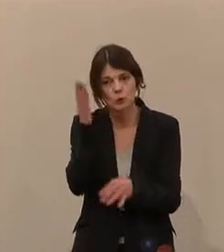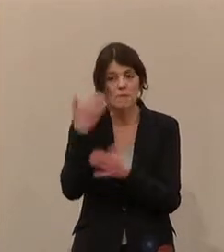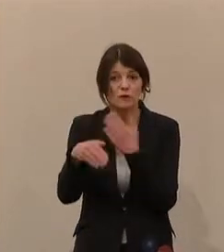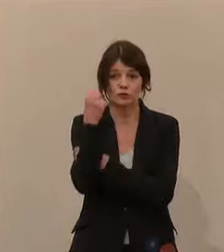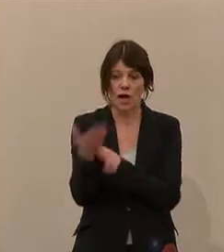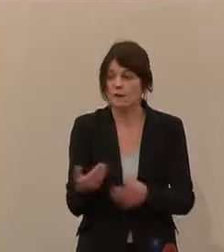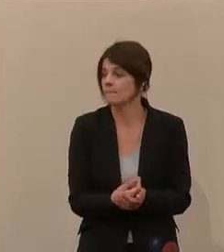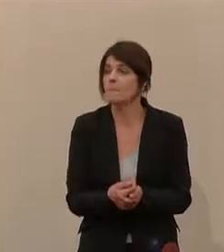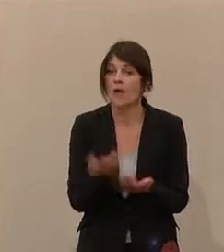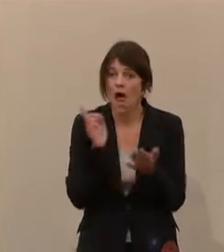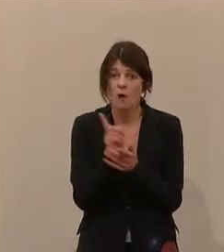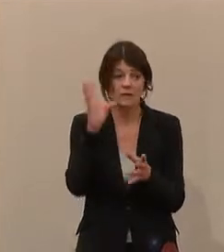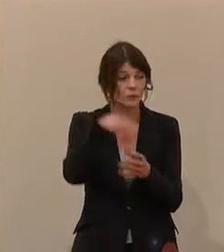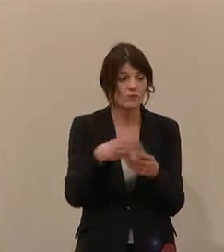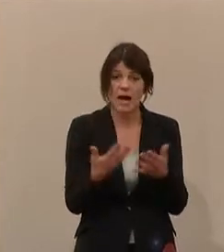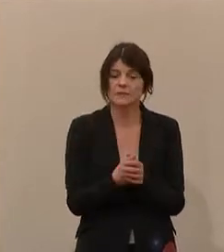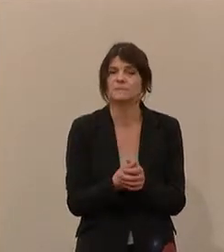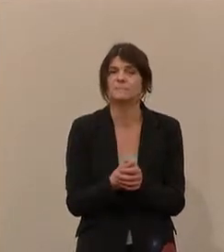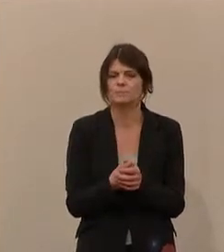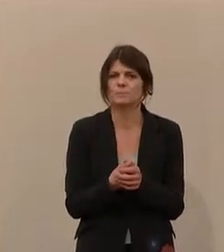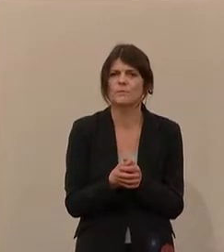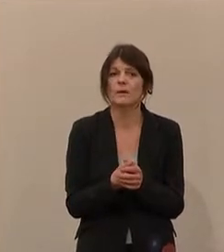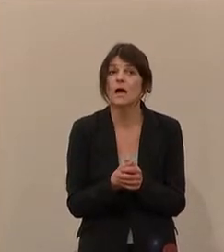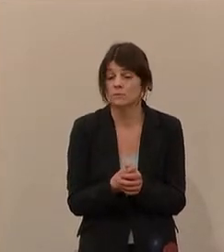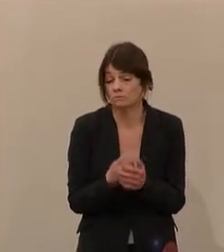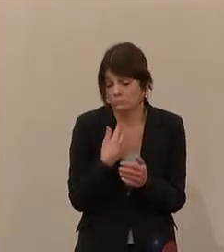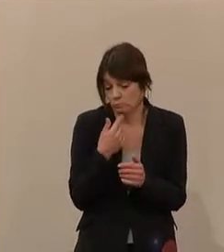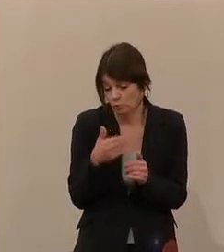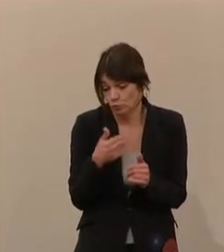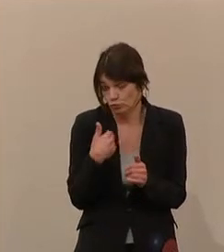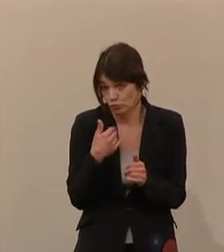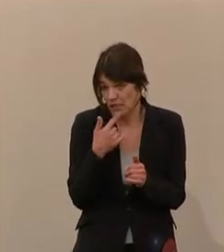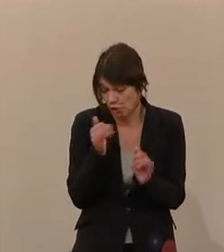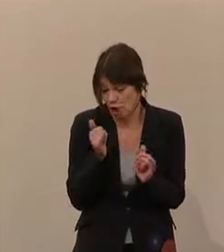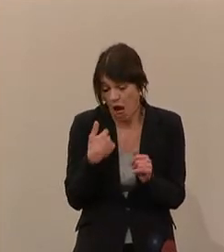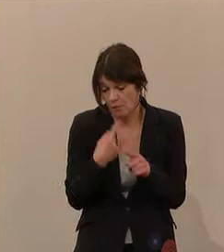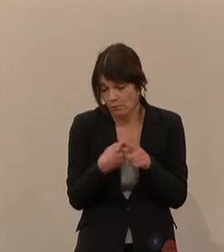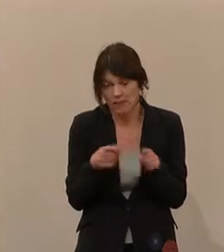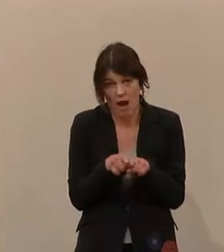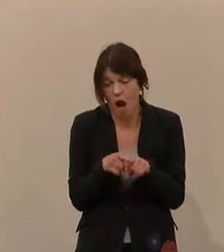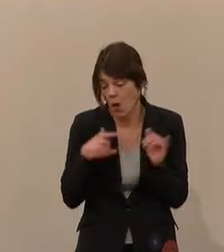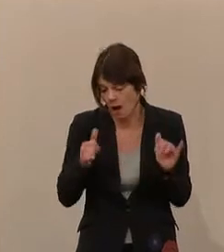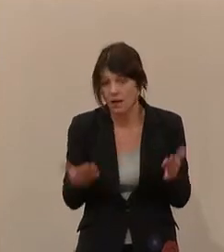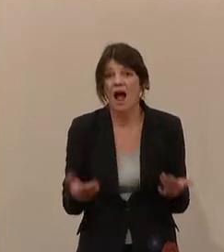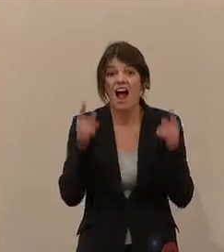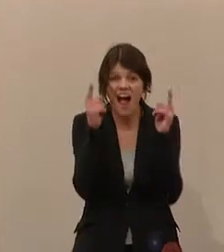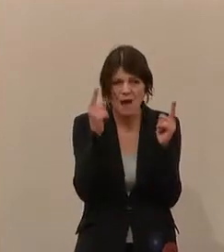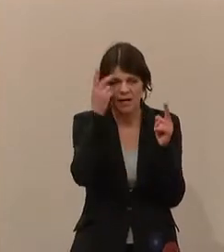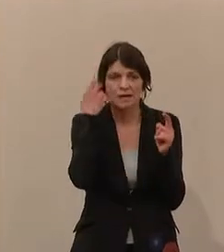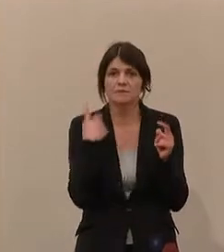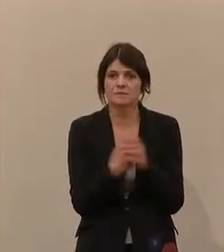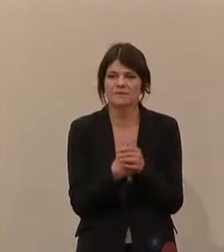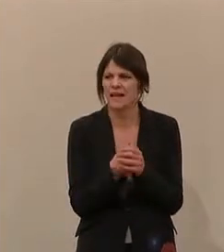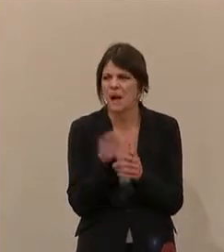auch dazu, bin auch dafür, dass man das positiv bescheidet und mir da zustimmen. Aber